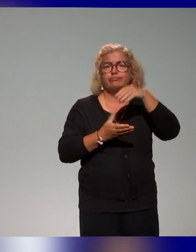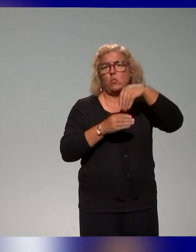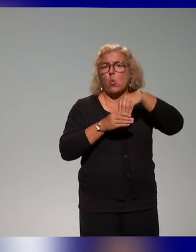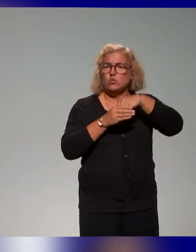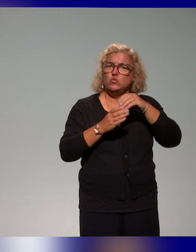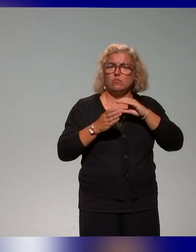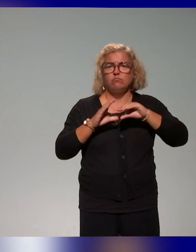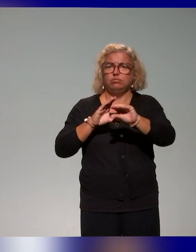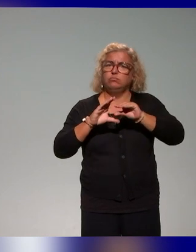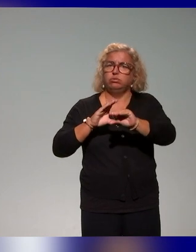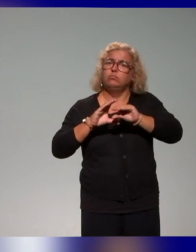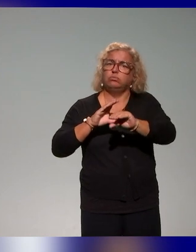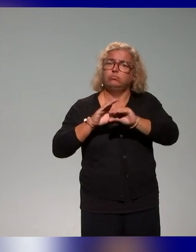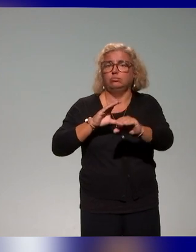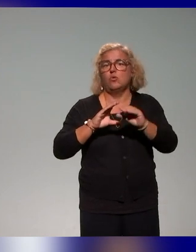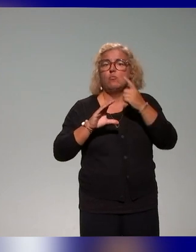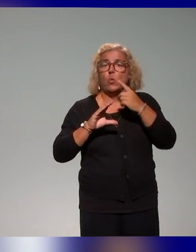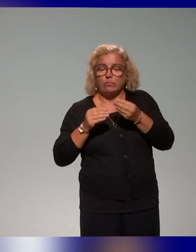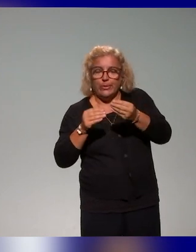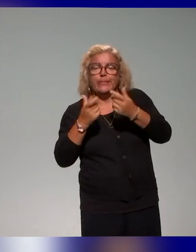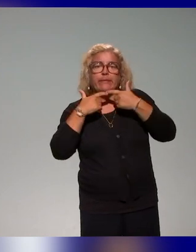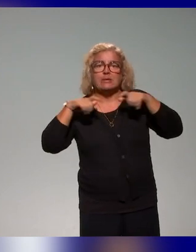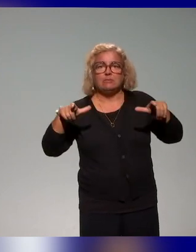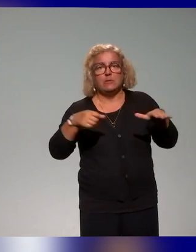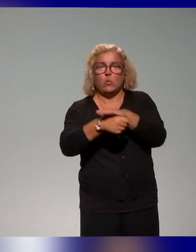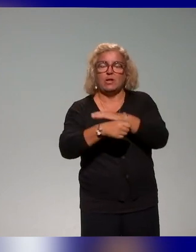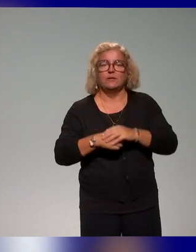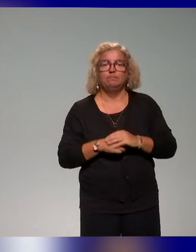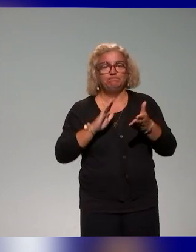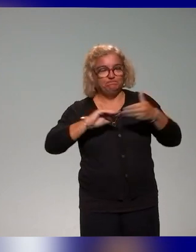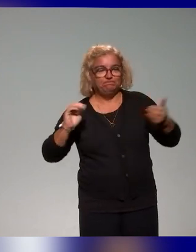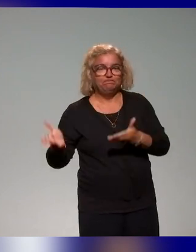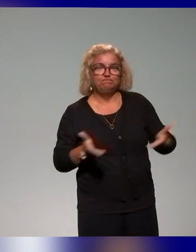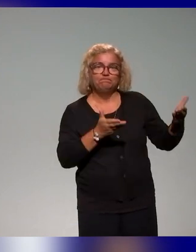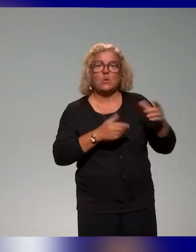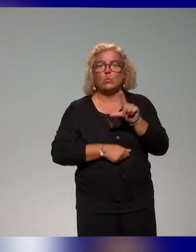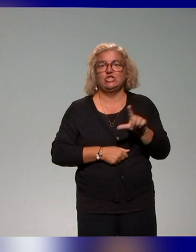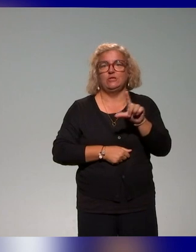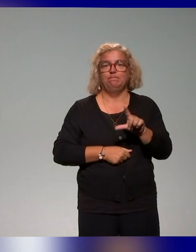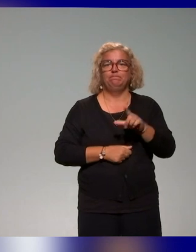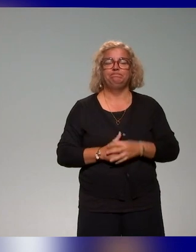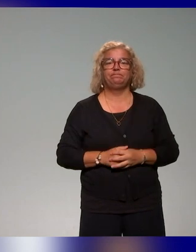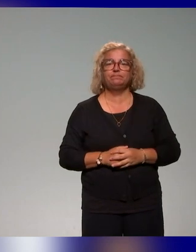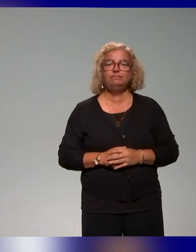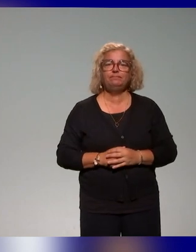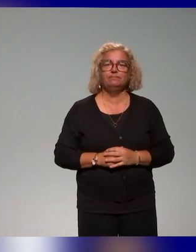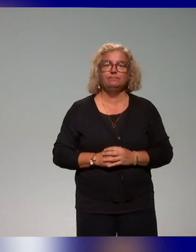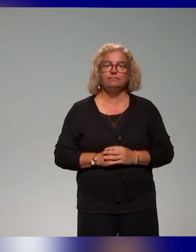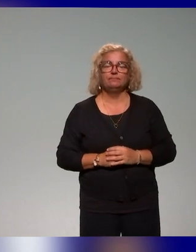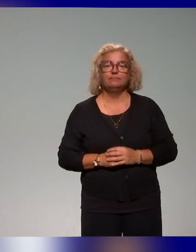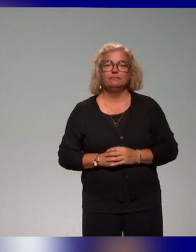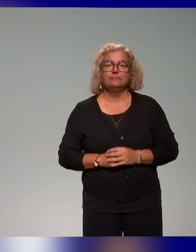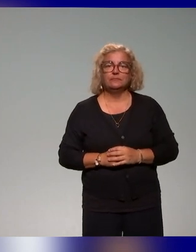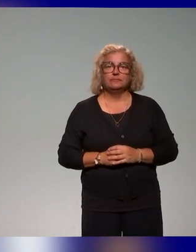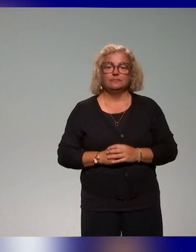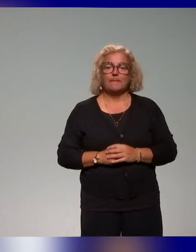à comment les rendre accessibles aussi. Voilà, je rends la parole à Luigi. Merci beaucoup, Aymeric. Luigi,